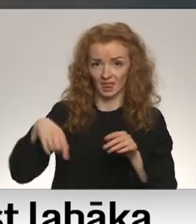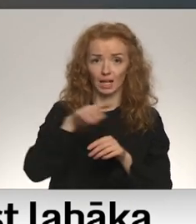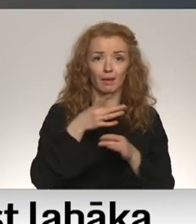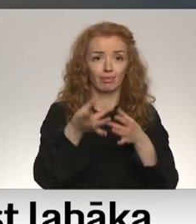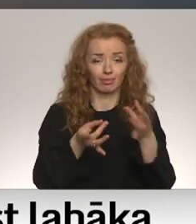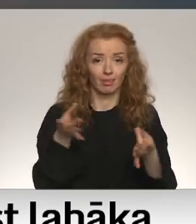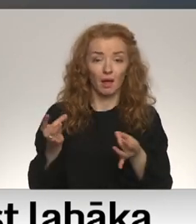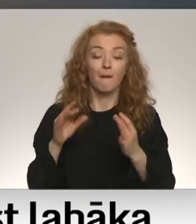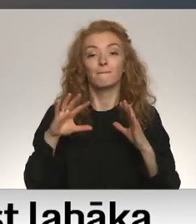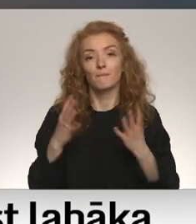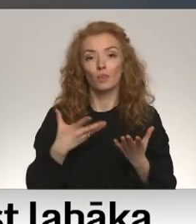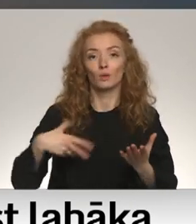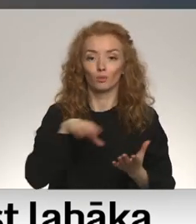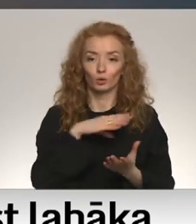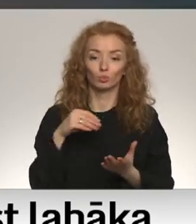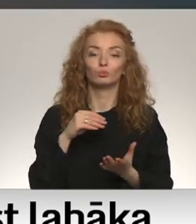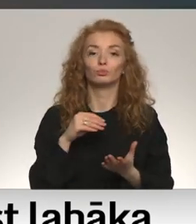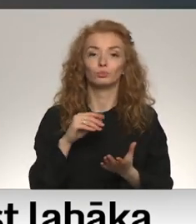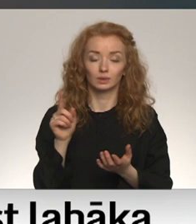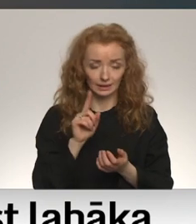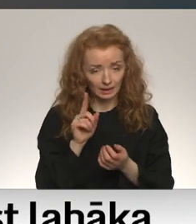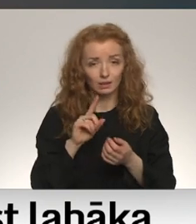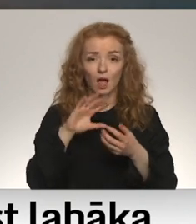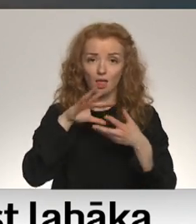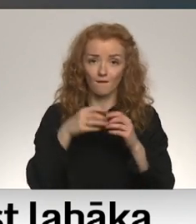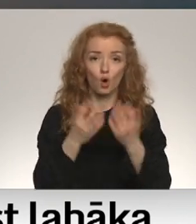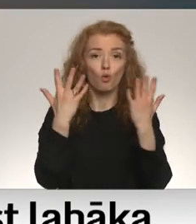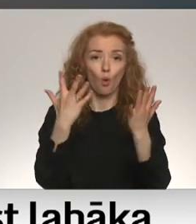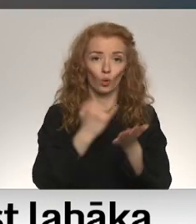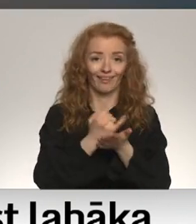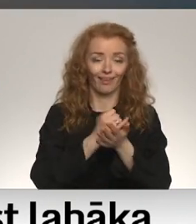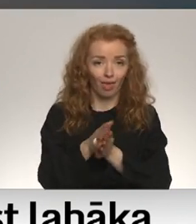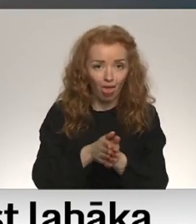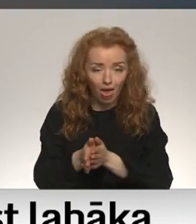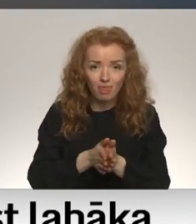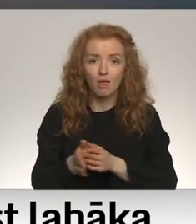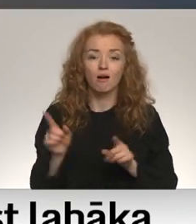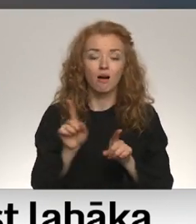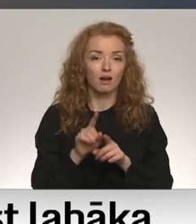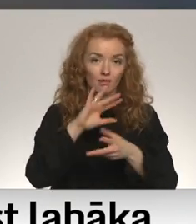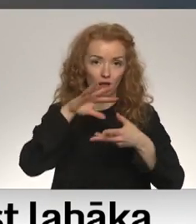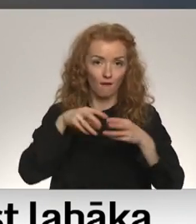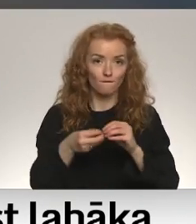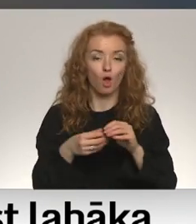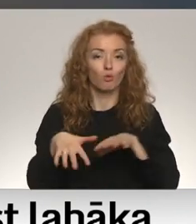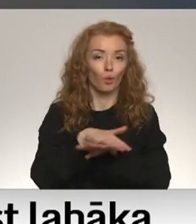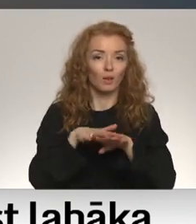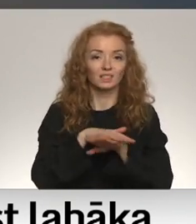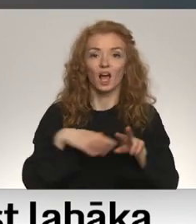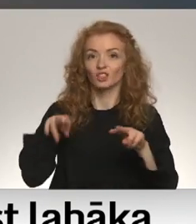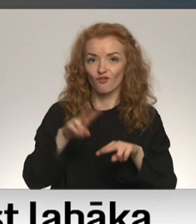sastapties. Attiecīgi mums ir jāievēro roku higiēna, ir jāievēro tāpat publiskās